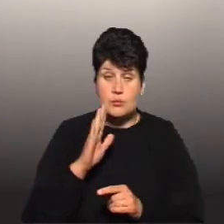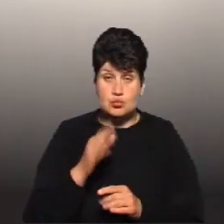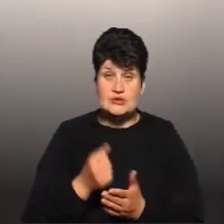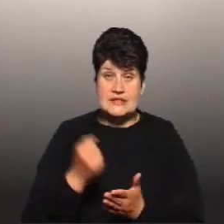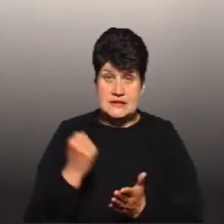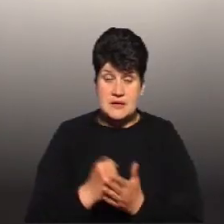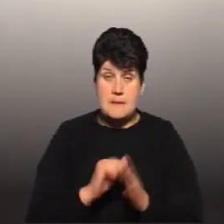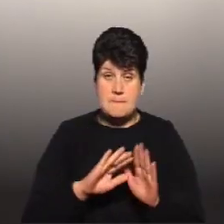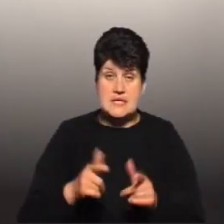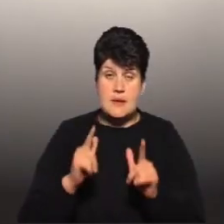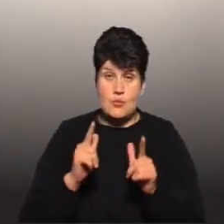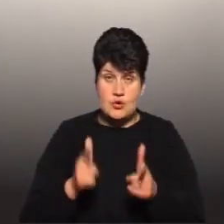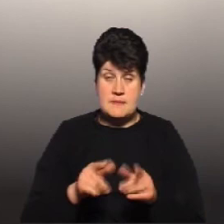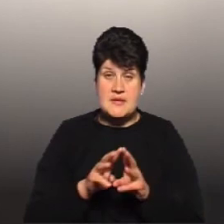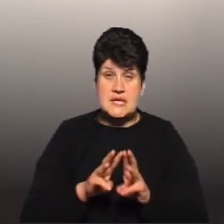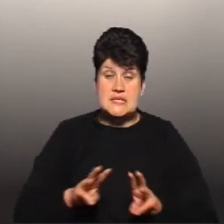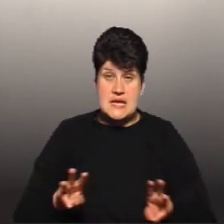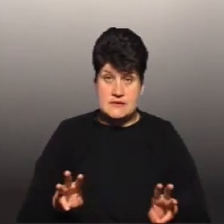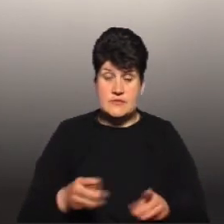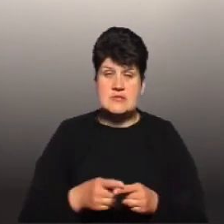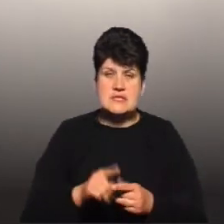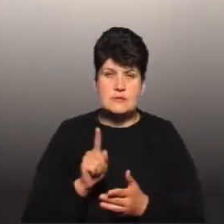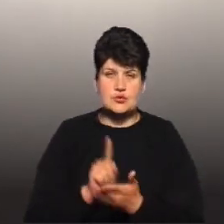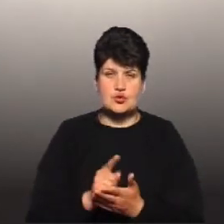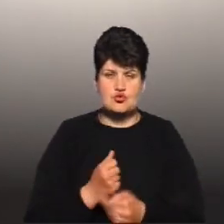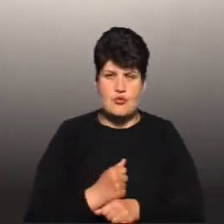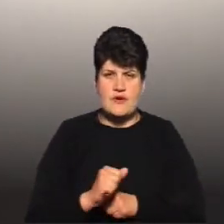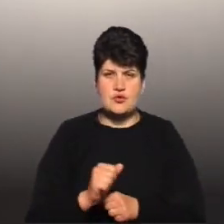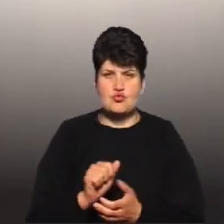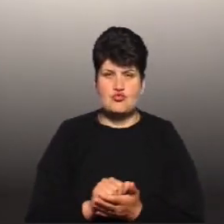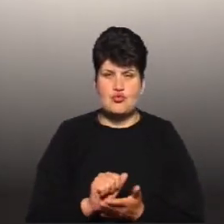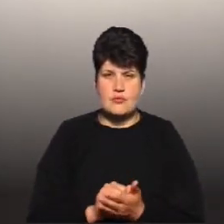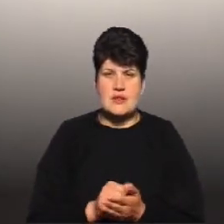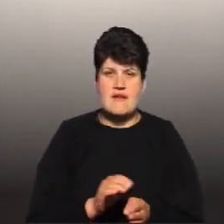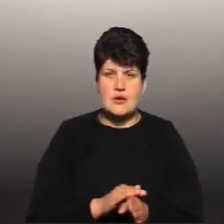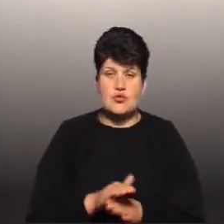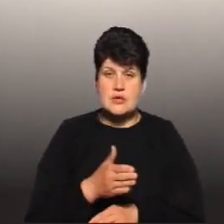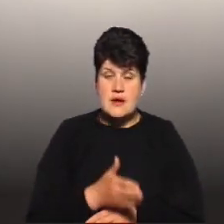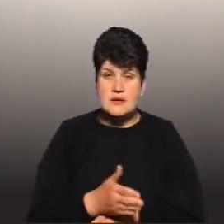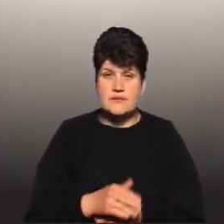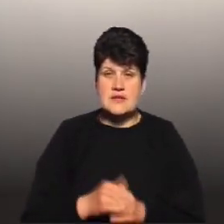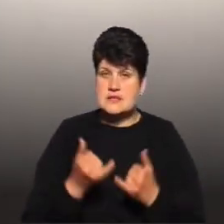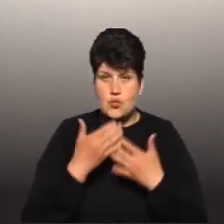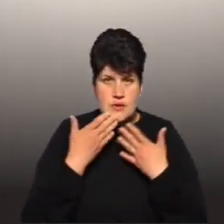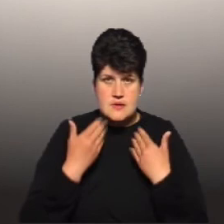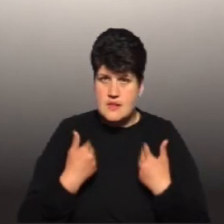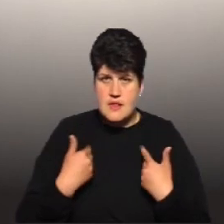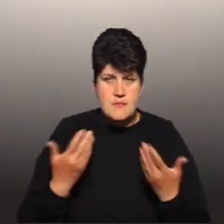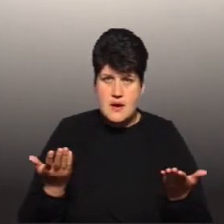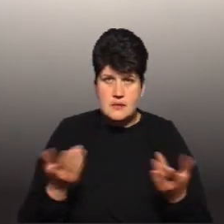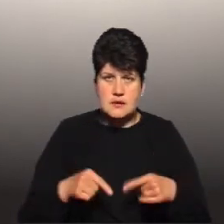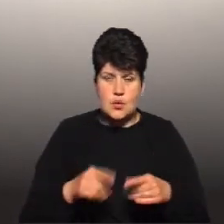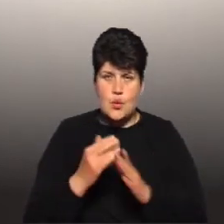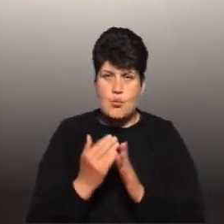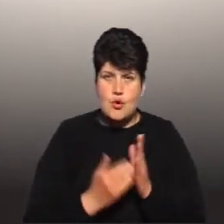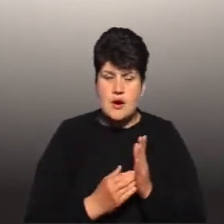з міністерством, це буде вже зобов'язуючий вже документ. До виконання. То вже до виконання. Зараз у нас немає якоїсь такої програми, якій в області